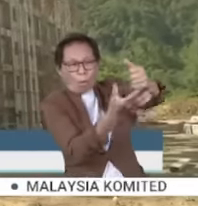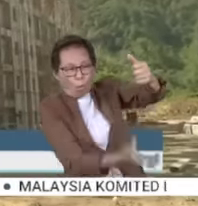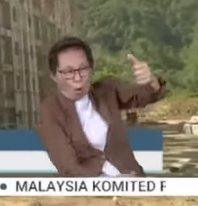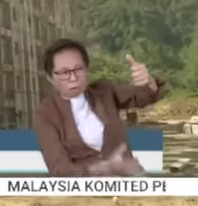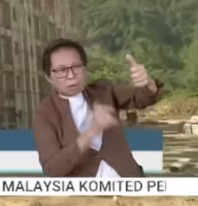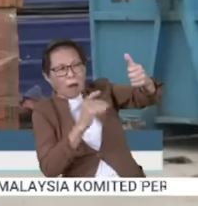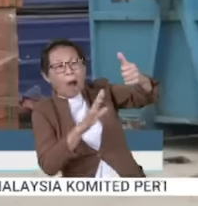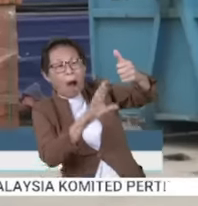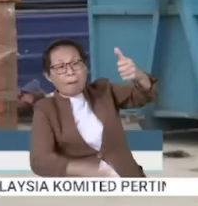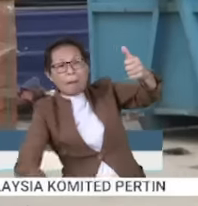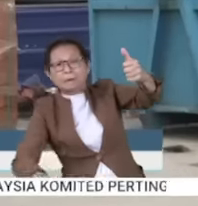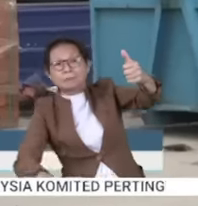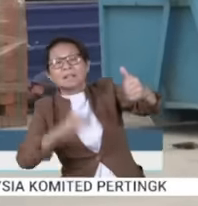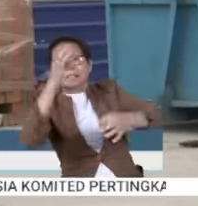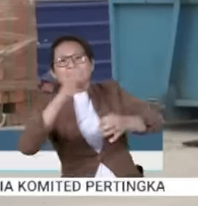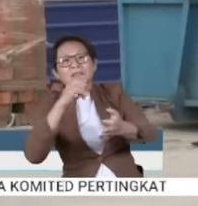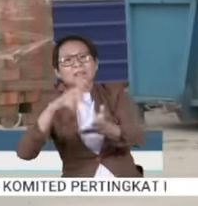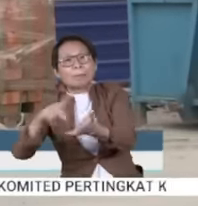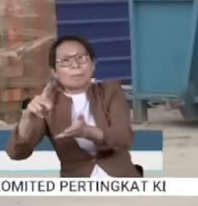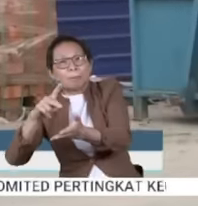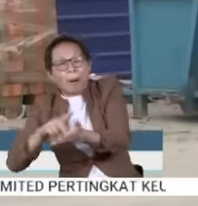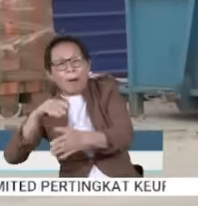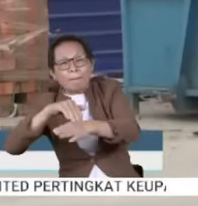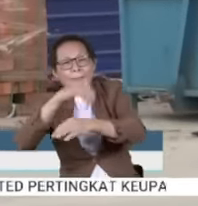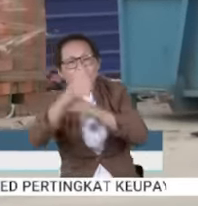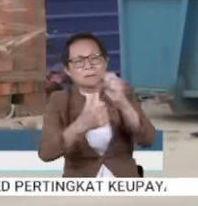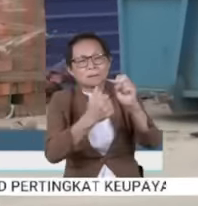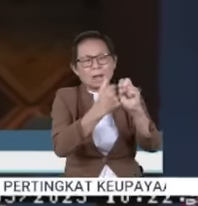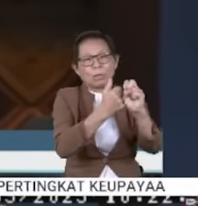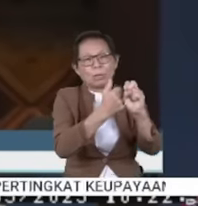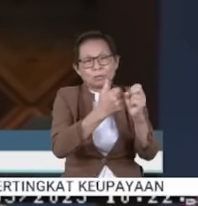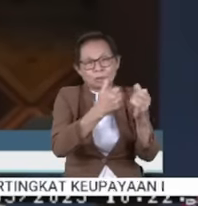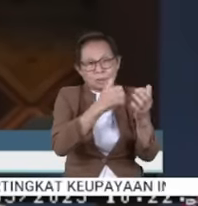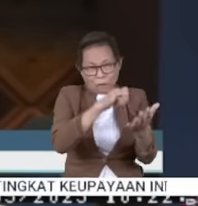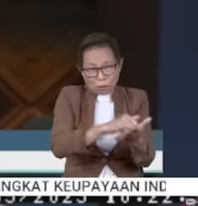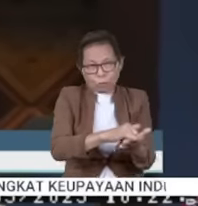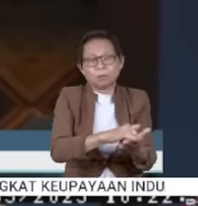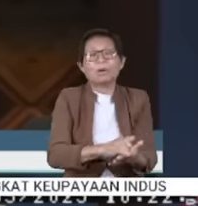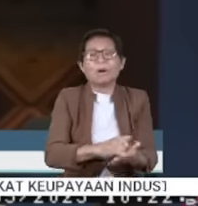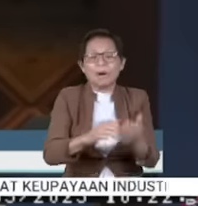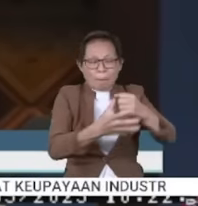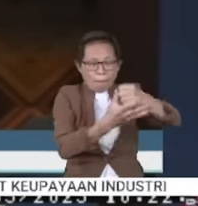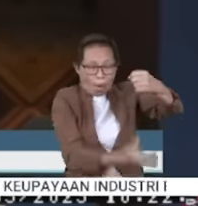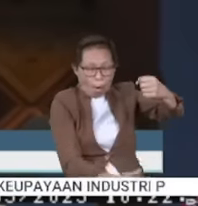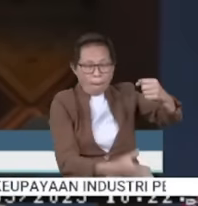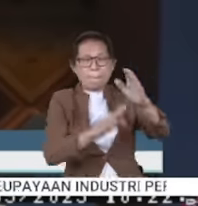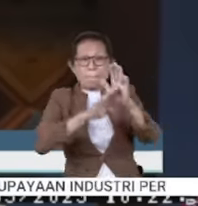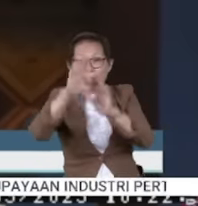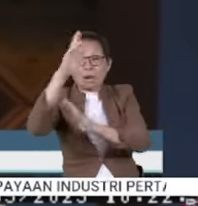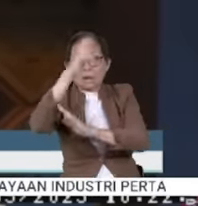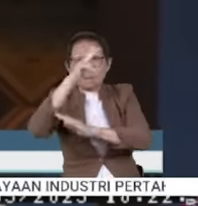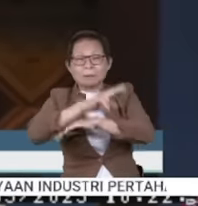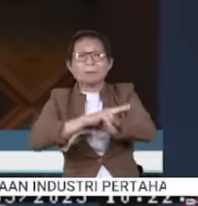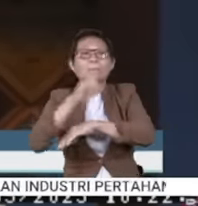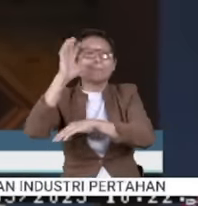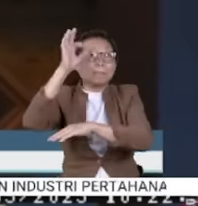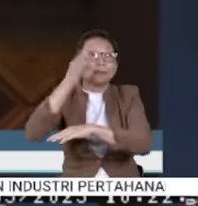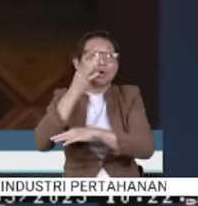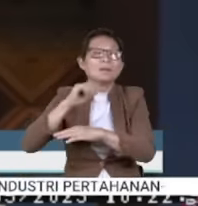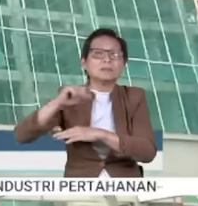tidak luput sekiranya tidak dibelanjakan pada tahun semasa di bawah peruntukan pembangunan kerajaan